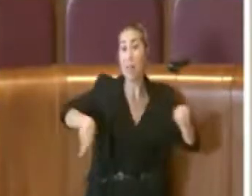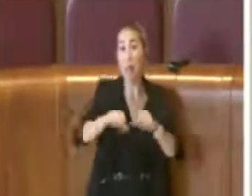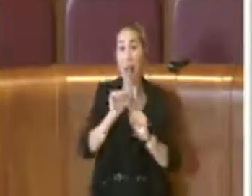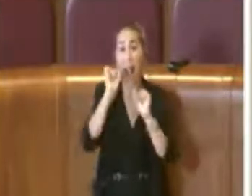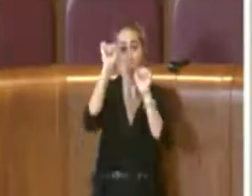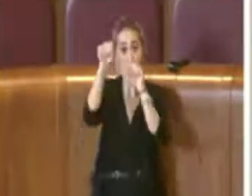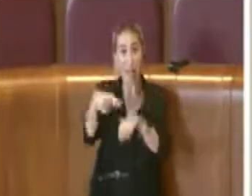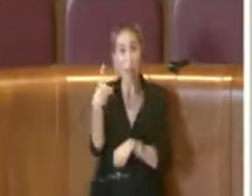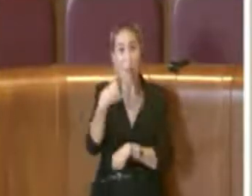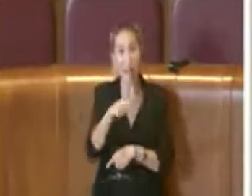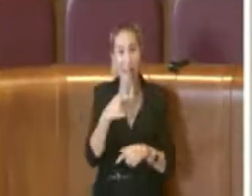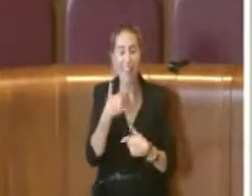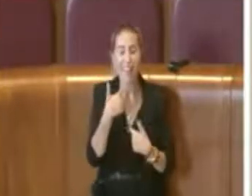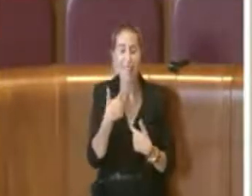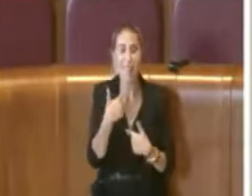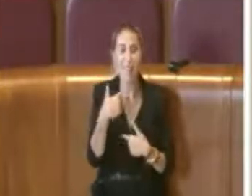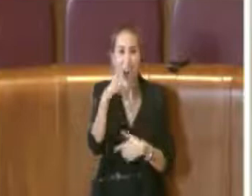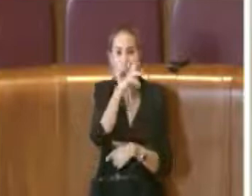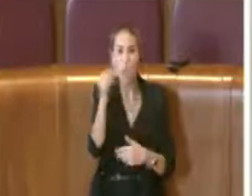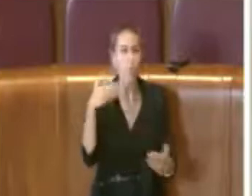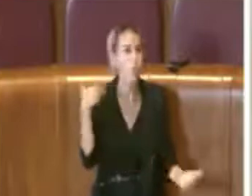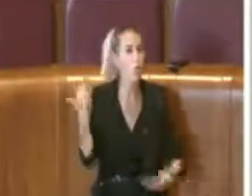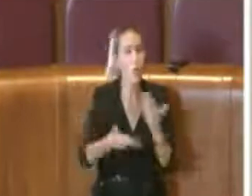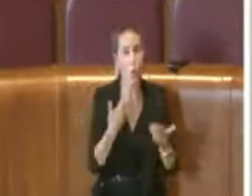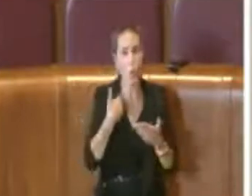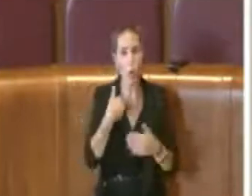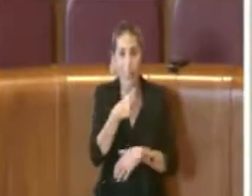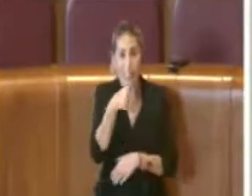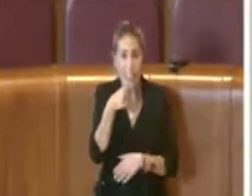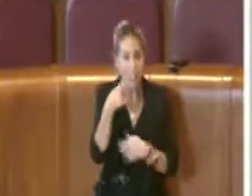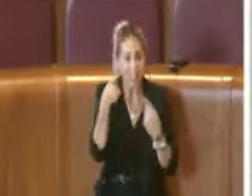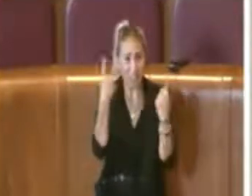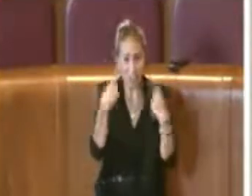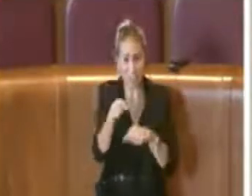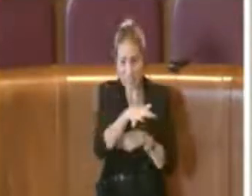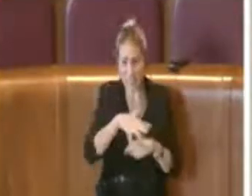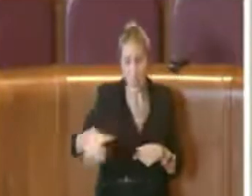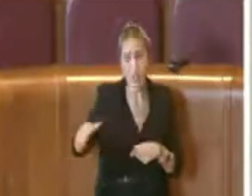riconoscendo questa necessità nell'immediato a livello trasversale. Grazie.